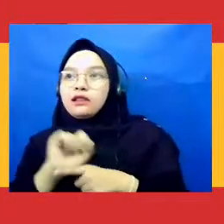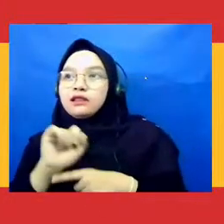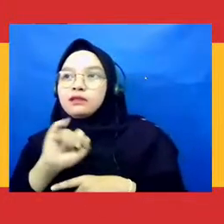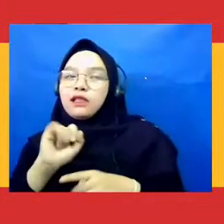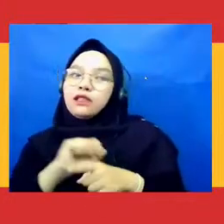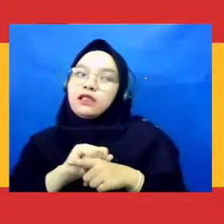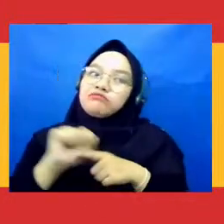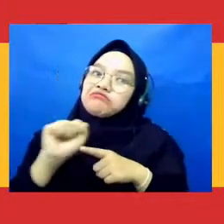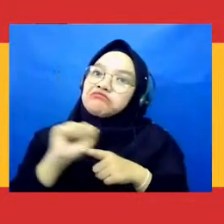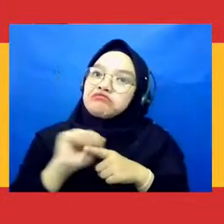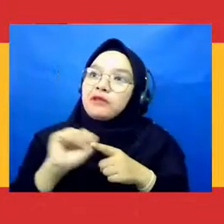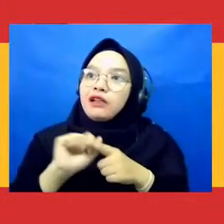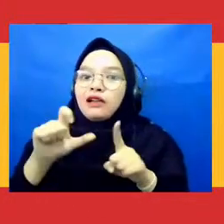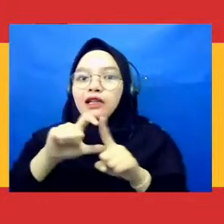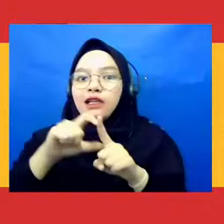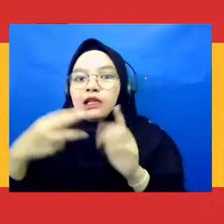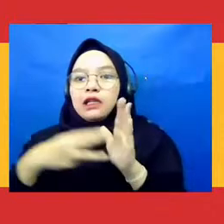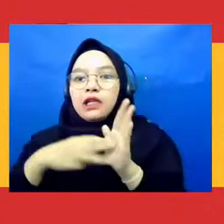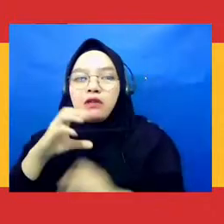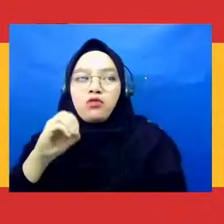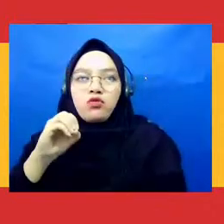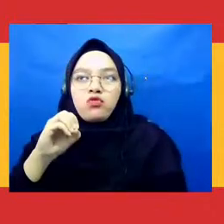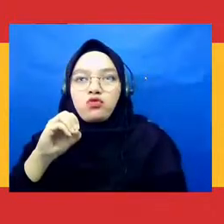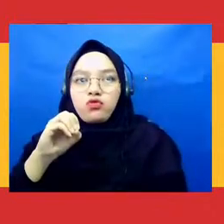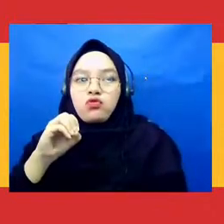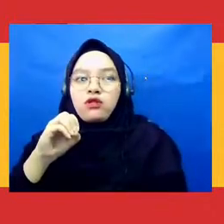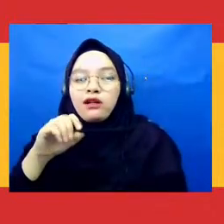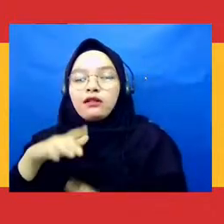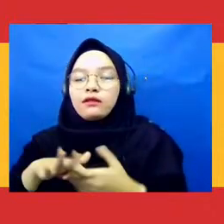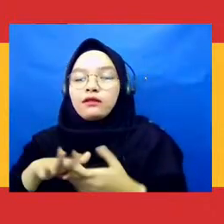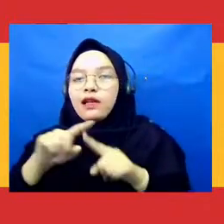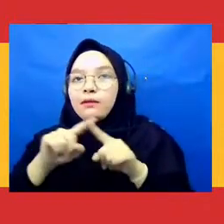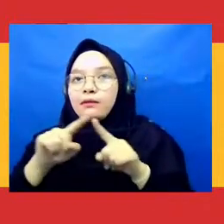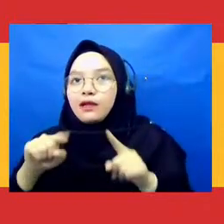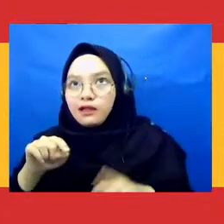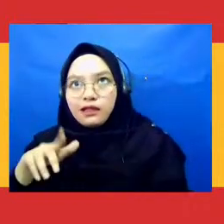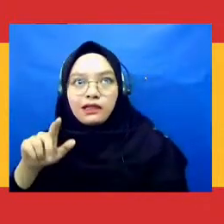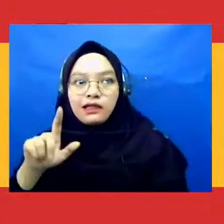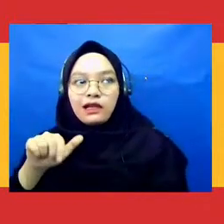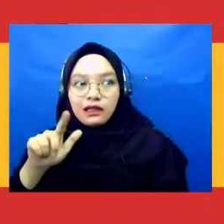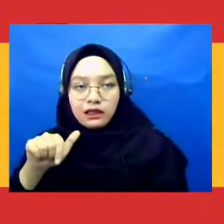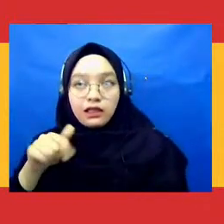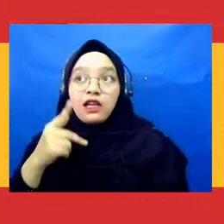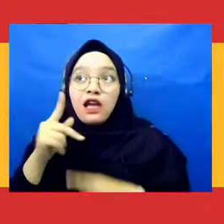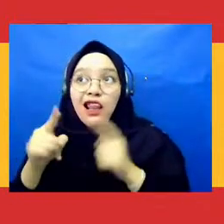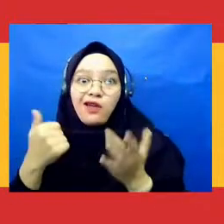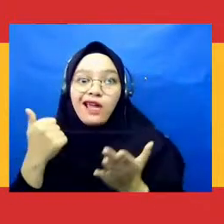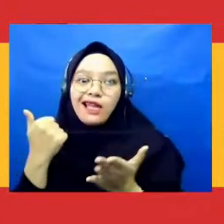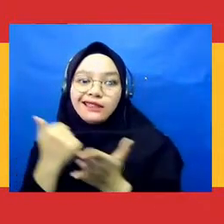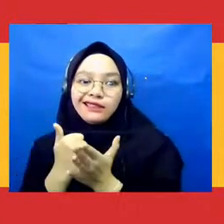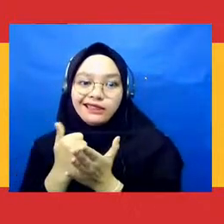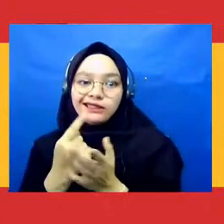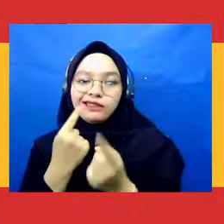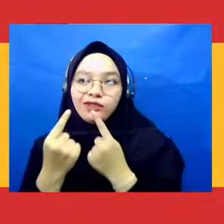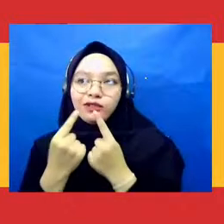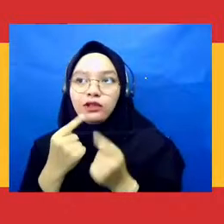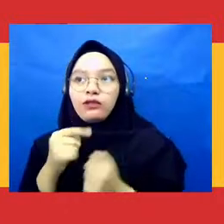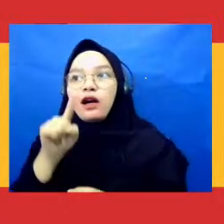kenyataannya, silahkan Bapak Ibu dalam melakukan ini juga diiringi dengan diskusi.